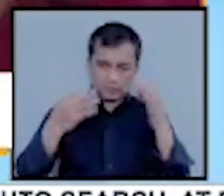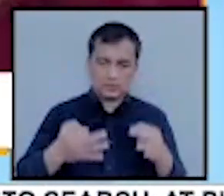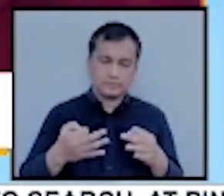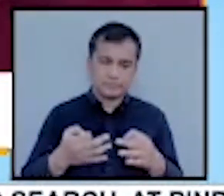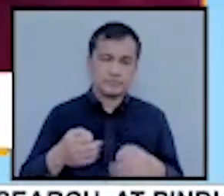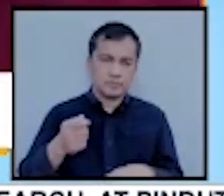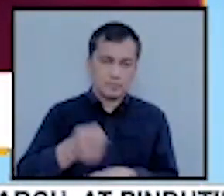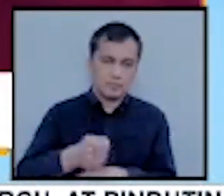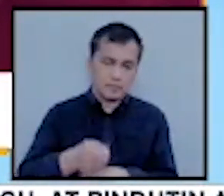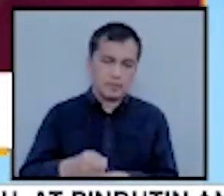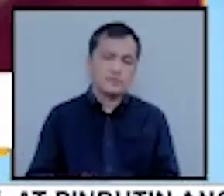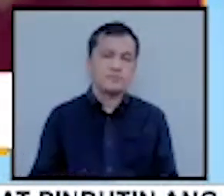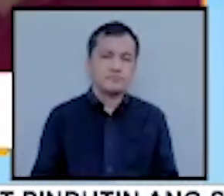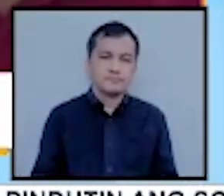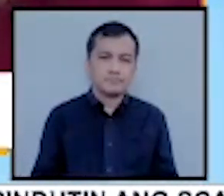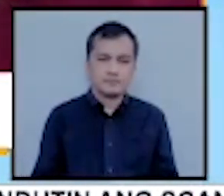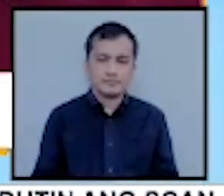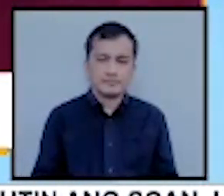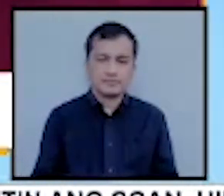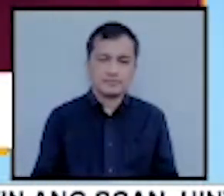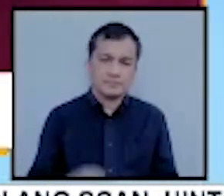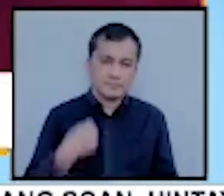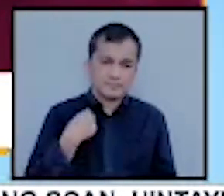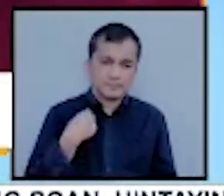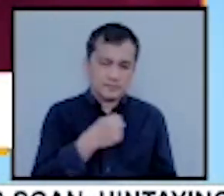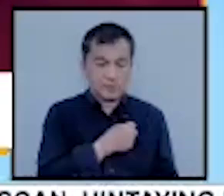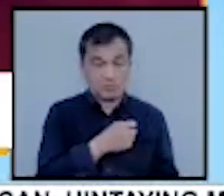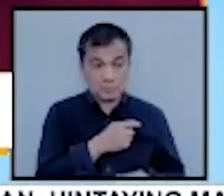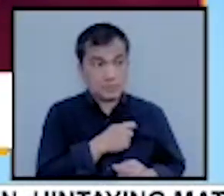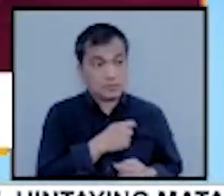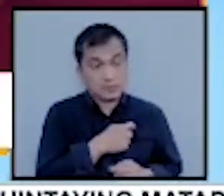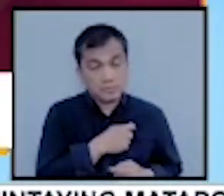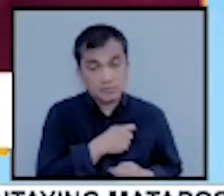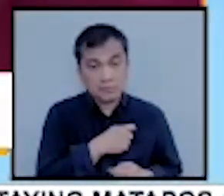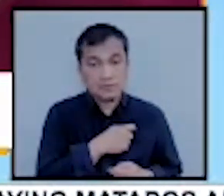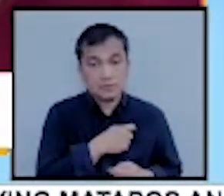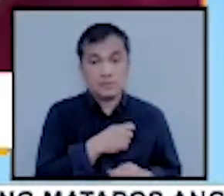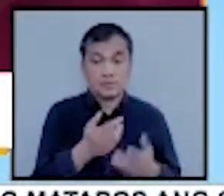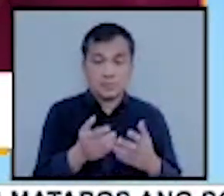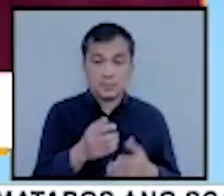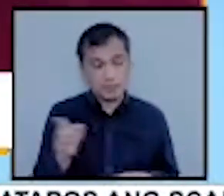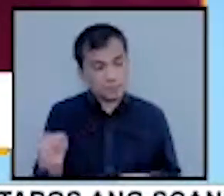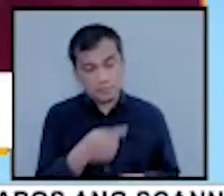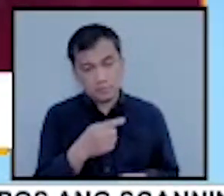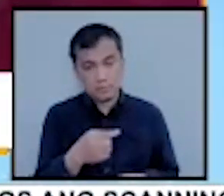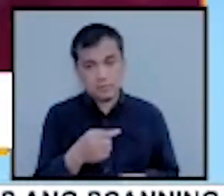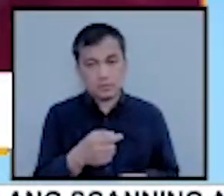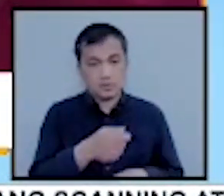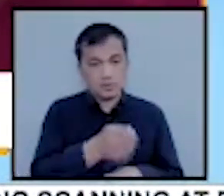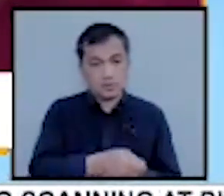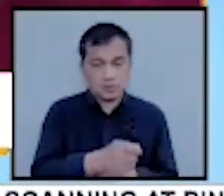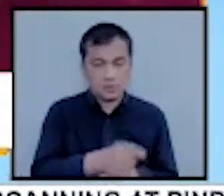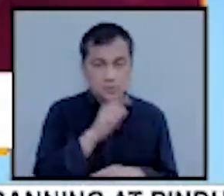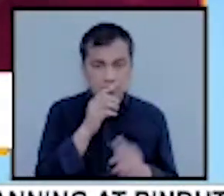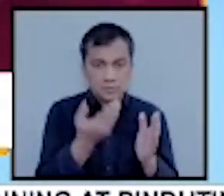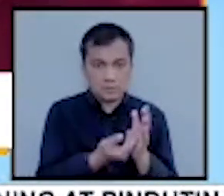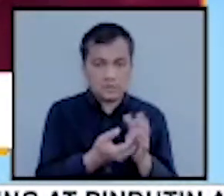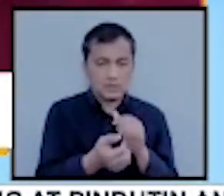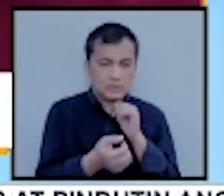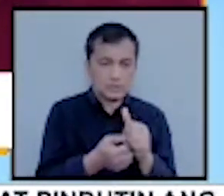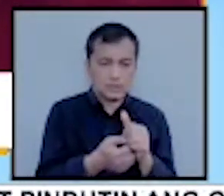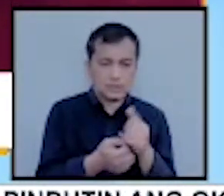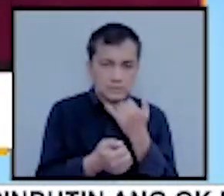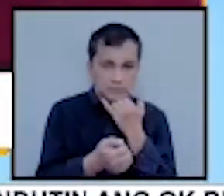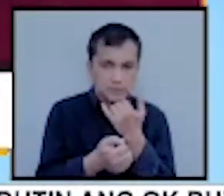dyan. Si Senator Antonio Trillanes siguro ay dapat din na pumunta siya sa korte para mapatunayan o hindi kung talagang nagkasala